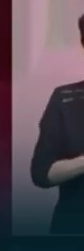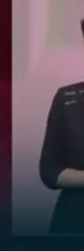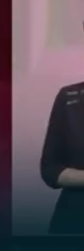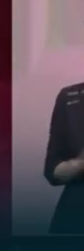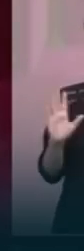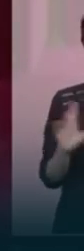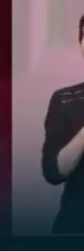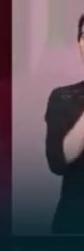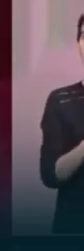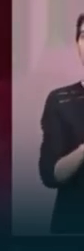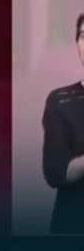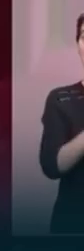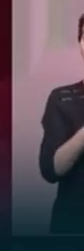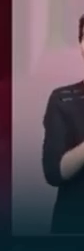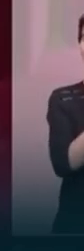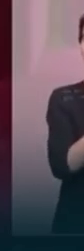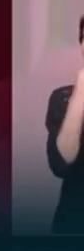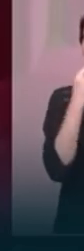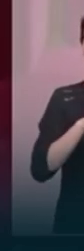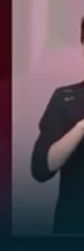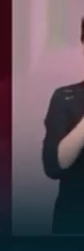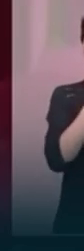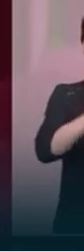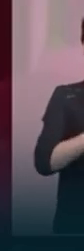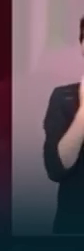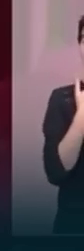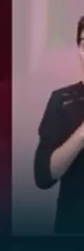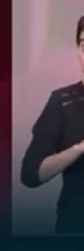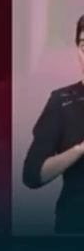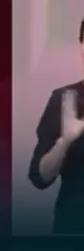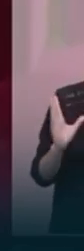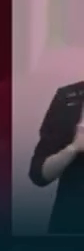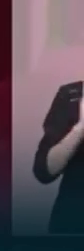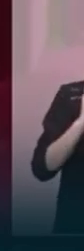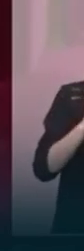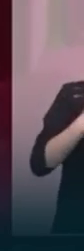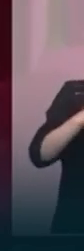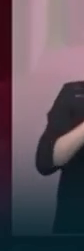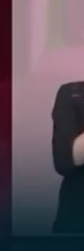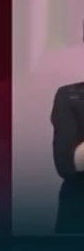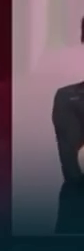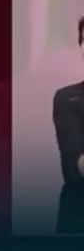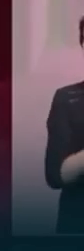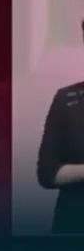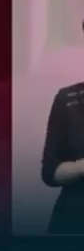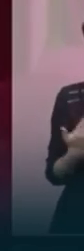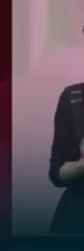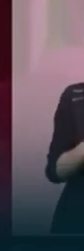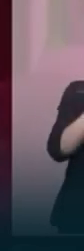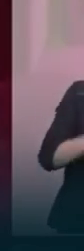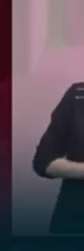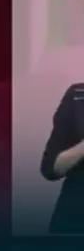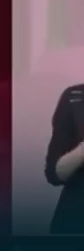qu'elle sera évaluée en 2020 et nous regarderons son efficacité. Si elle n'est pas efficace, nous la corrigerons. Et bien voilà, ça y est, c'est fait. Le rapport de